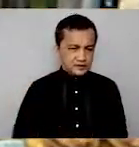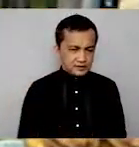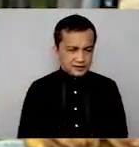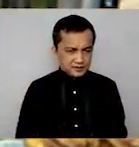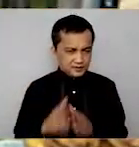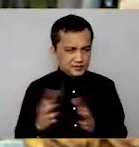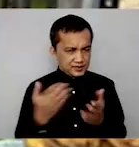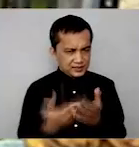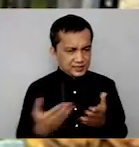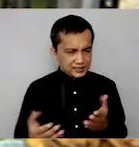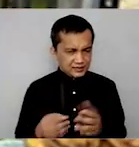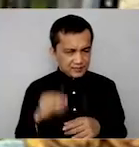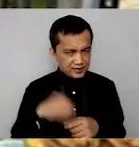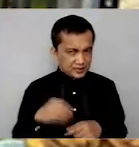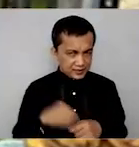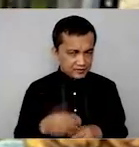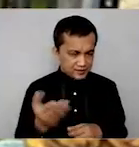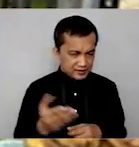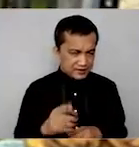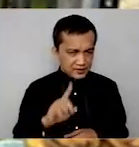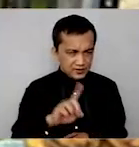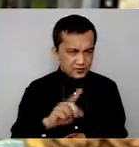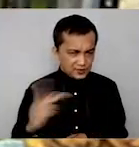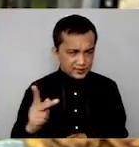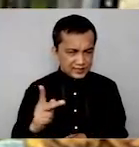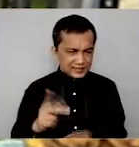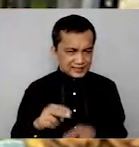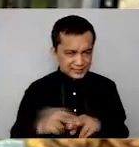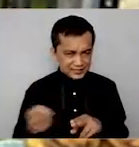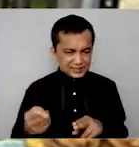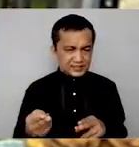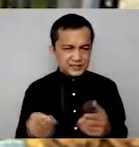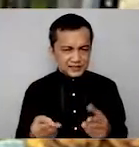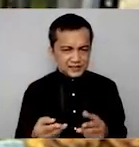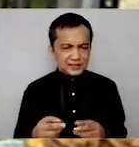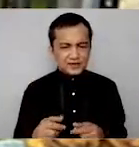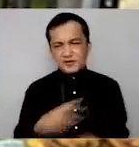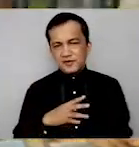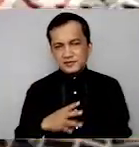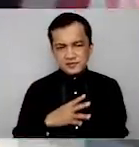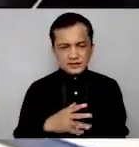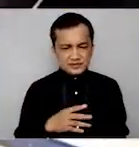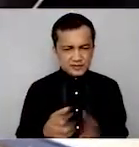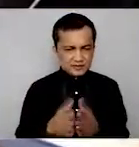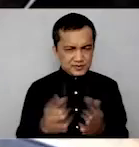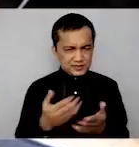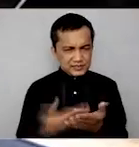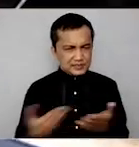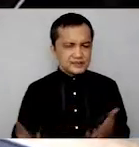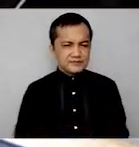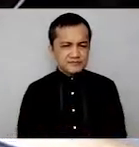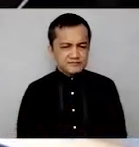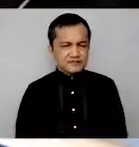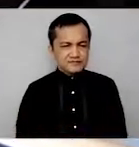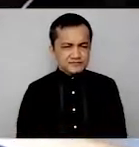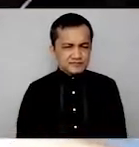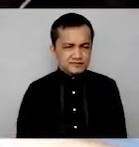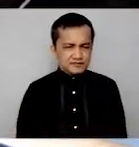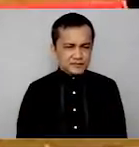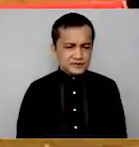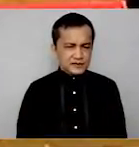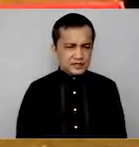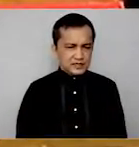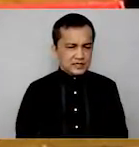di ba? Makakaipon ka lang. Maka 1K ka na ng discount. O di ano na yun, uniform na yun. O di malaking bagay. Ang